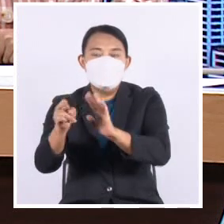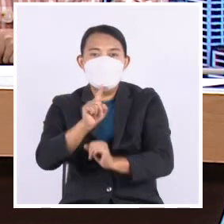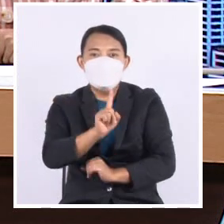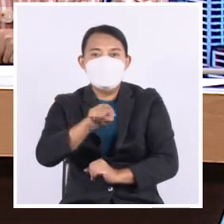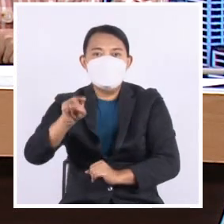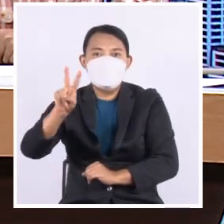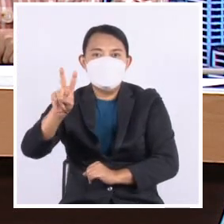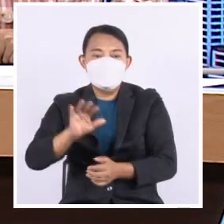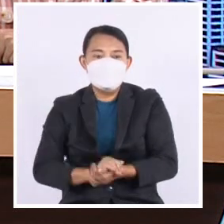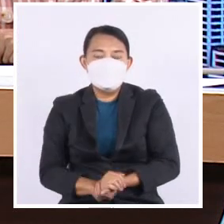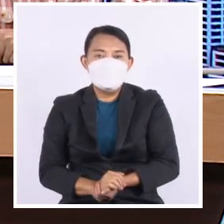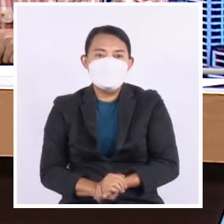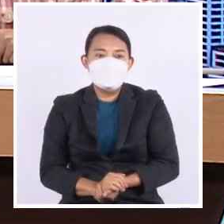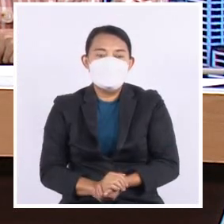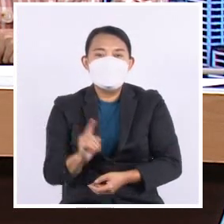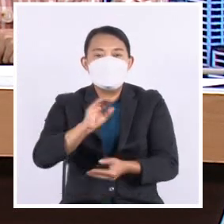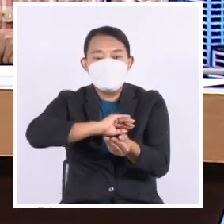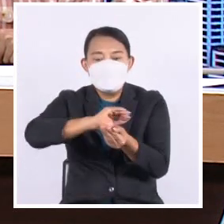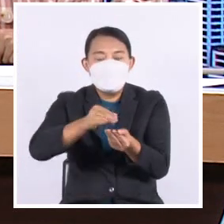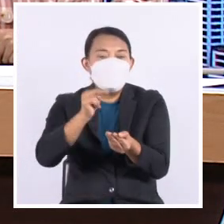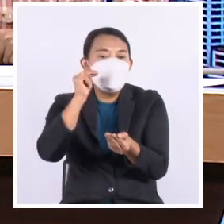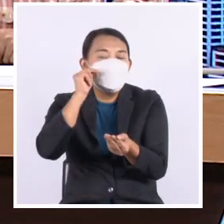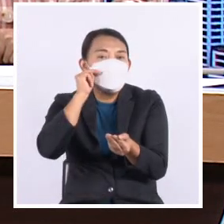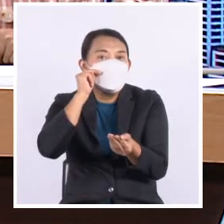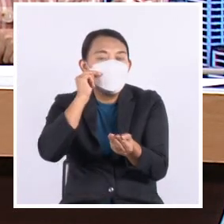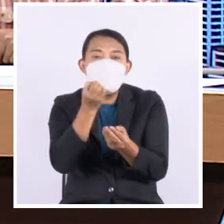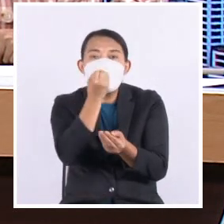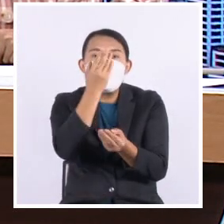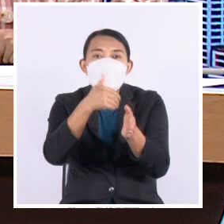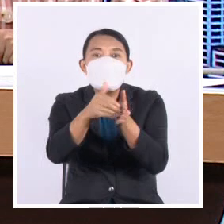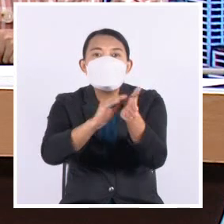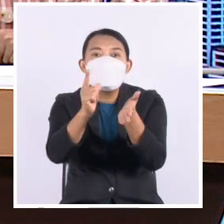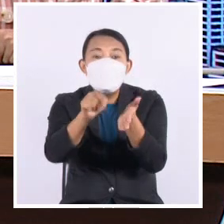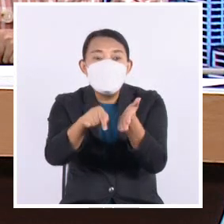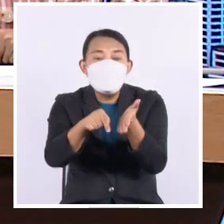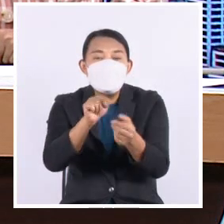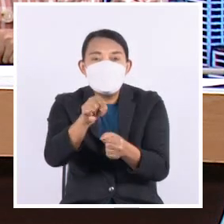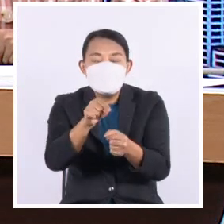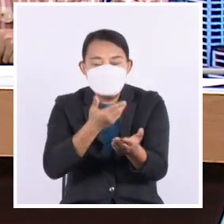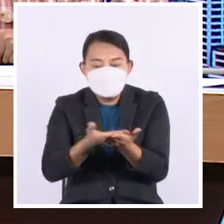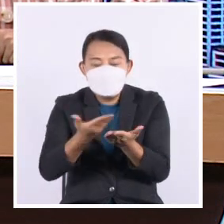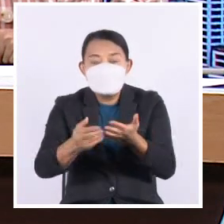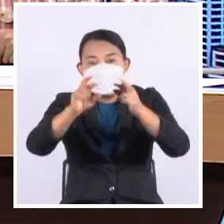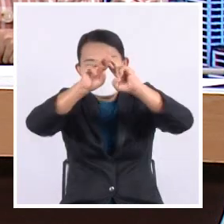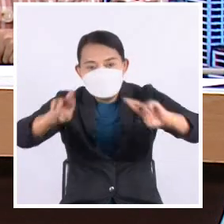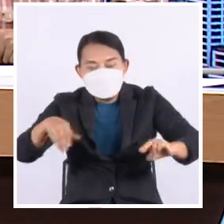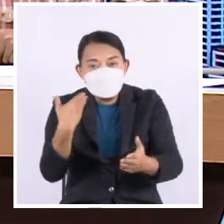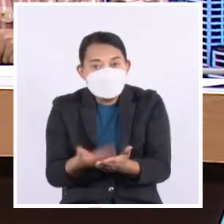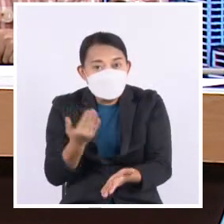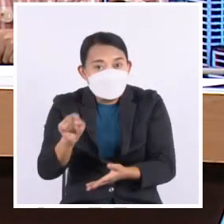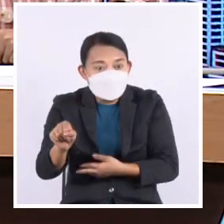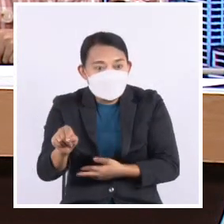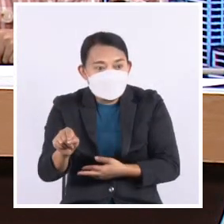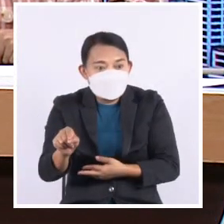โอ้โหน้ำดอกไม้สีทองแบบเนี้ยนะครับปกติกิโลละ70-80บาทใช่ไหมฮะแต่แปลกไหมเวลาเราไปซื้อที่ห้างราคาถูกไหม ราค